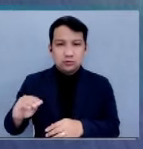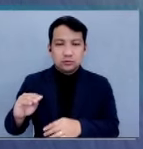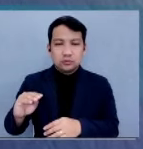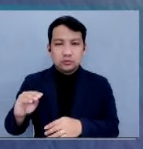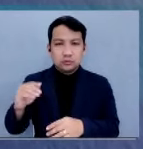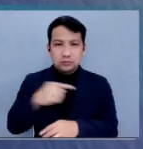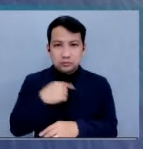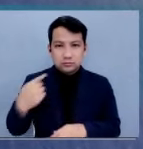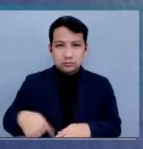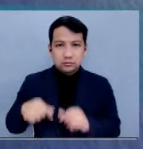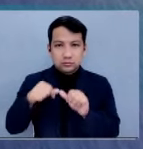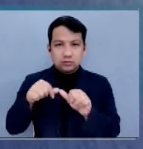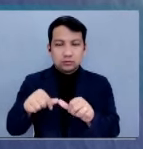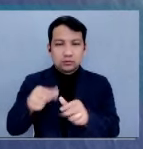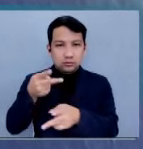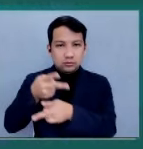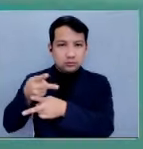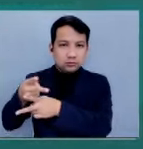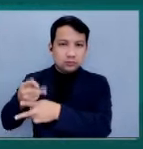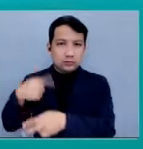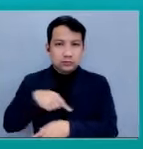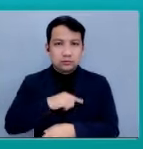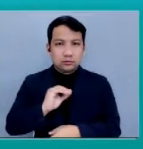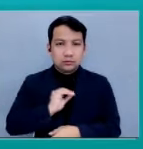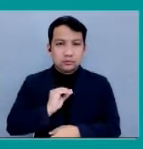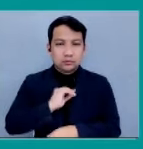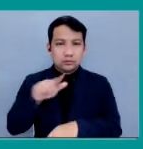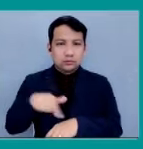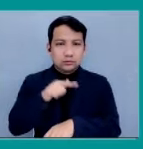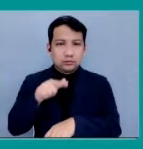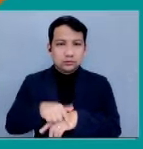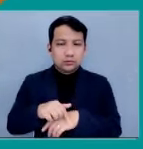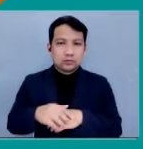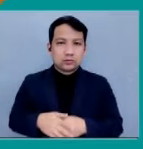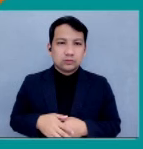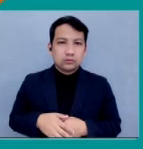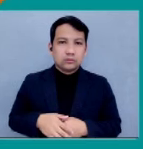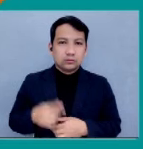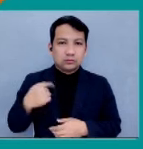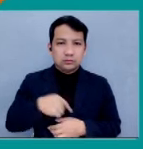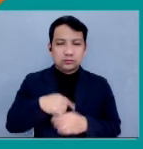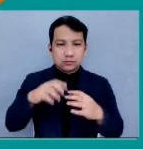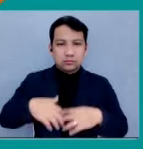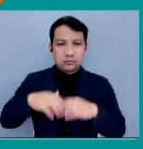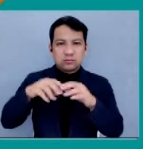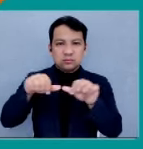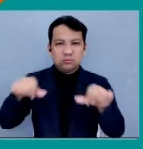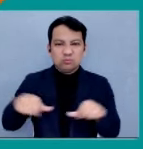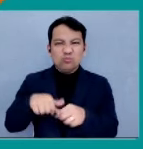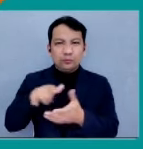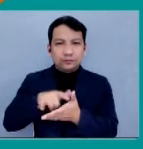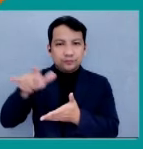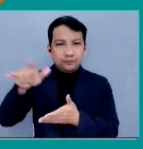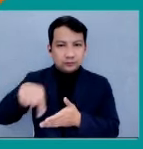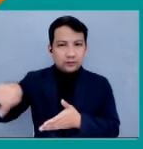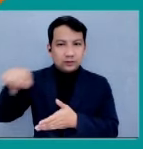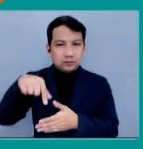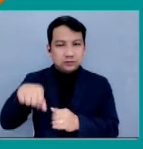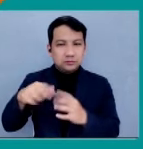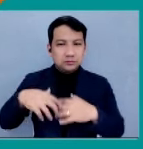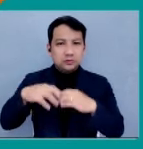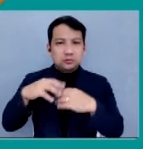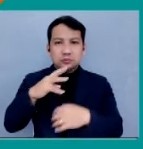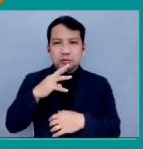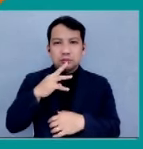patuloy silang magbabantay sa ating teritoryo our land guarding and protecting our airspace to include our territorial waters and